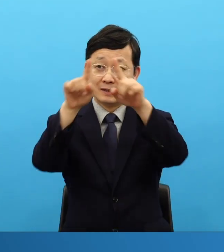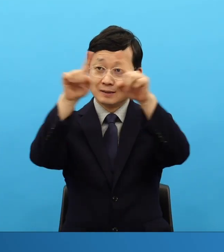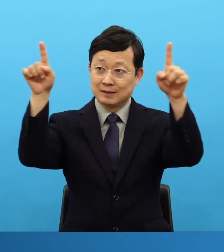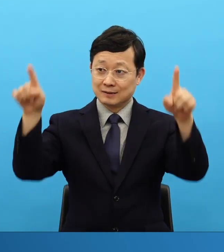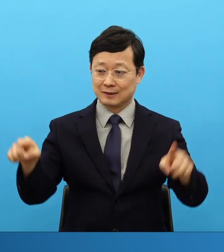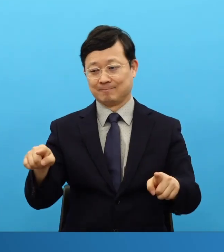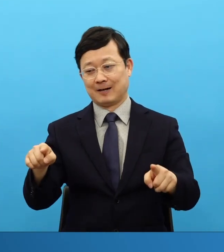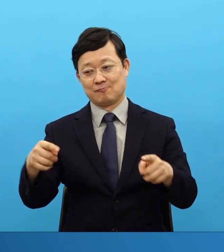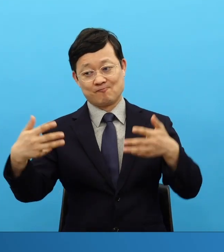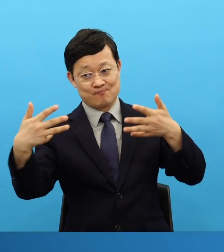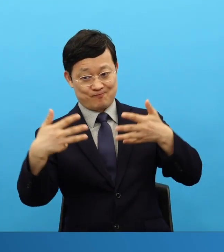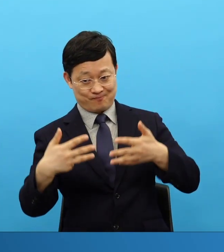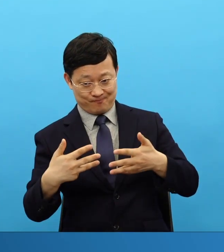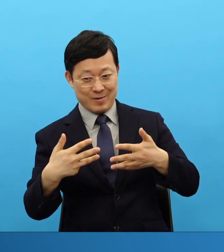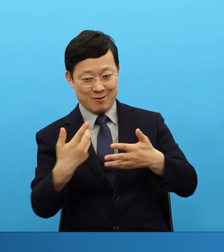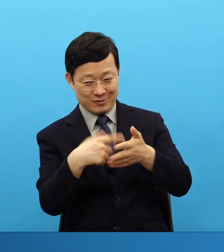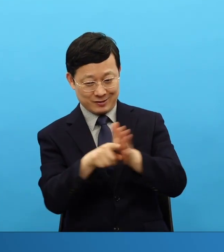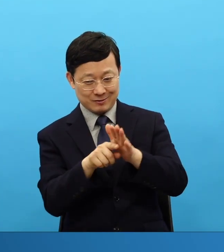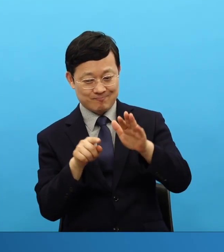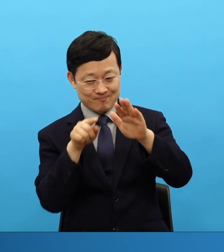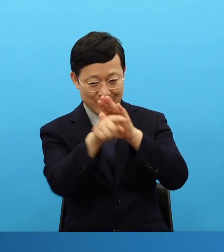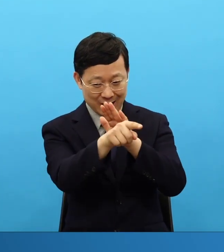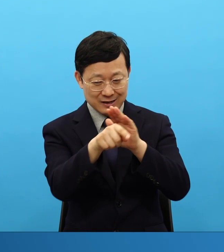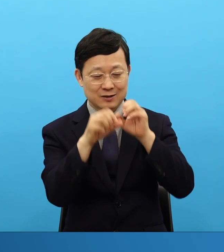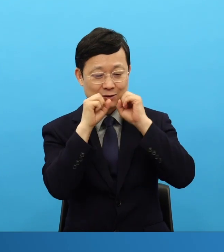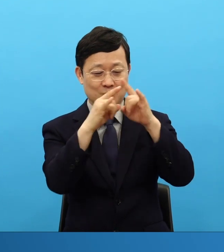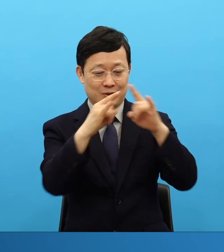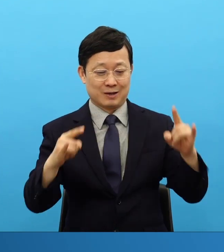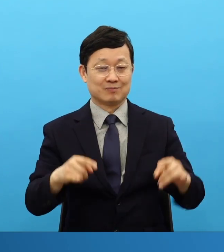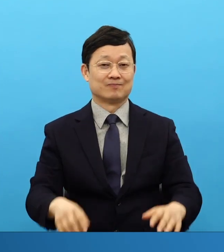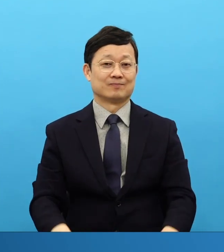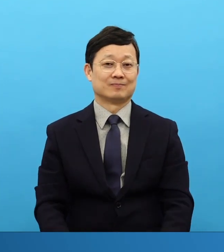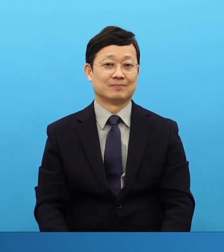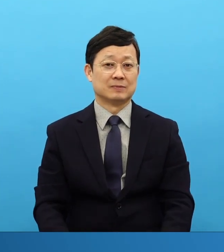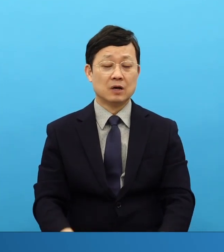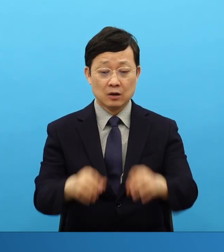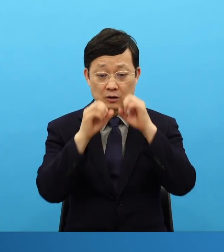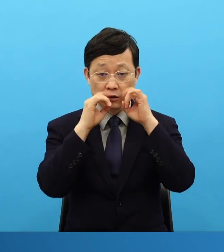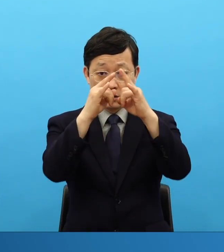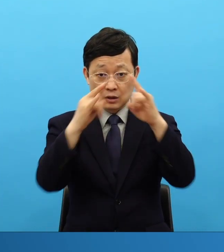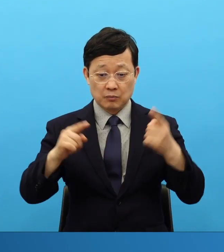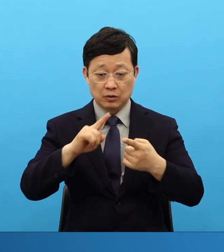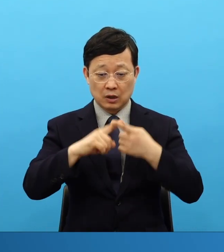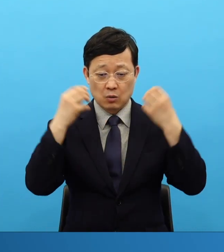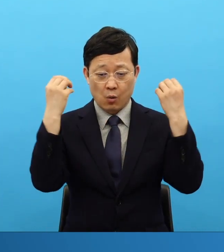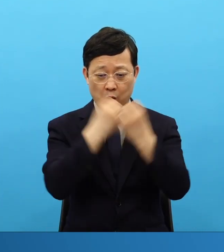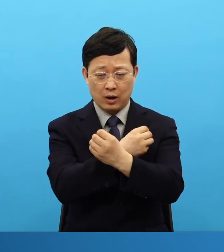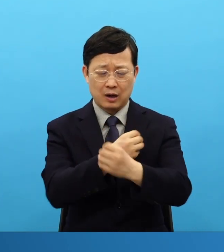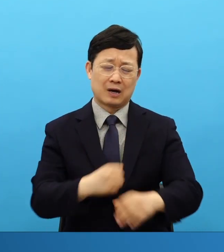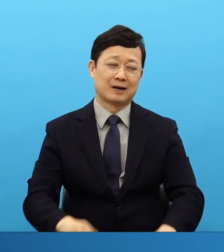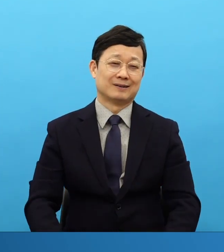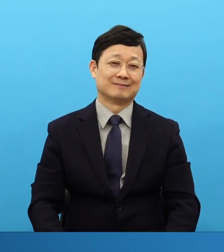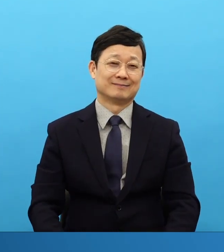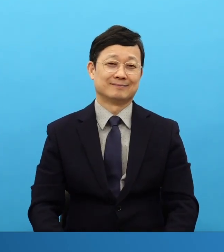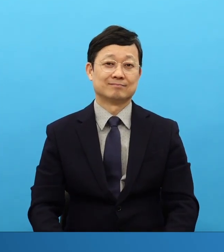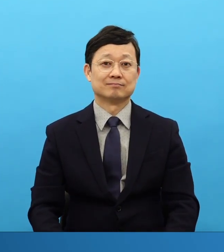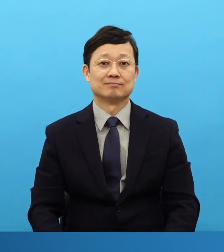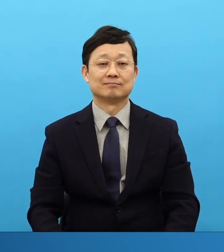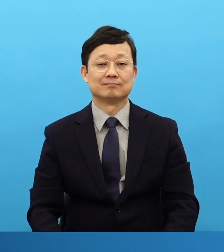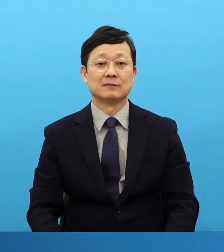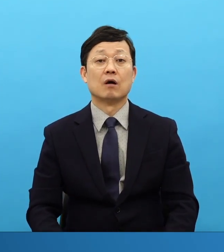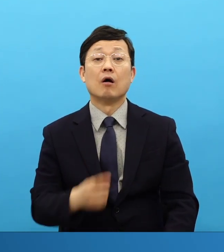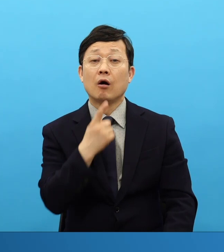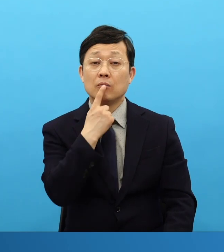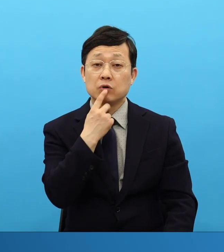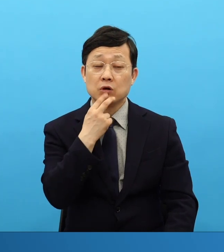게 캠프야. And to fulfill this for the next 40 days is what we call camp. 그럼 뭔가 지금 캠프도 잘못 이해하고 있는 겁니다. And in some ways we're misunderstanding what camp is. 우리